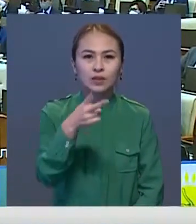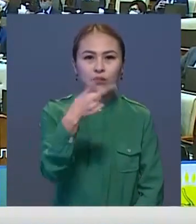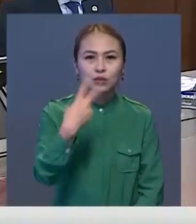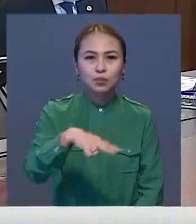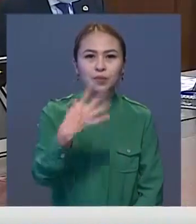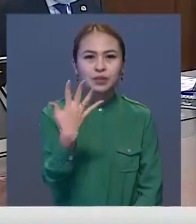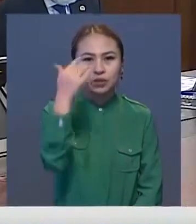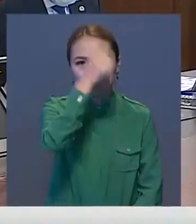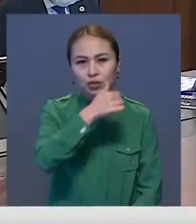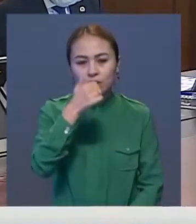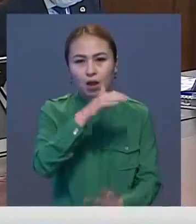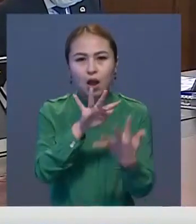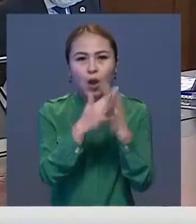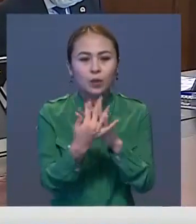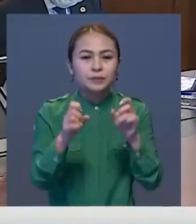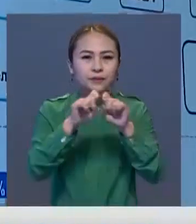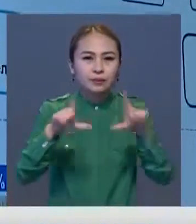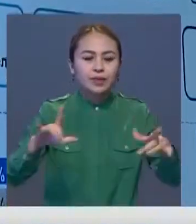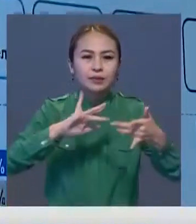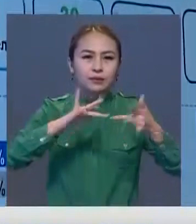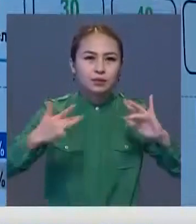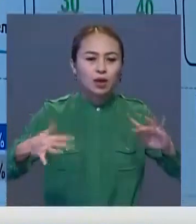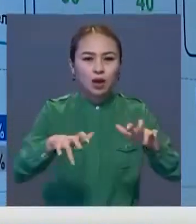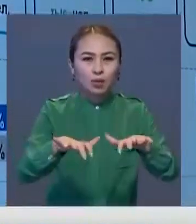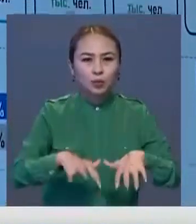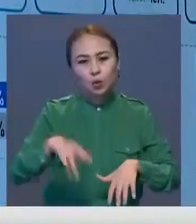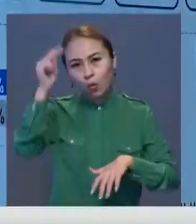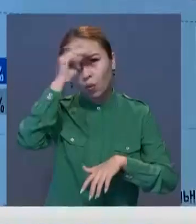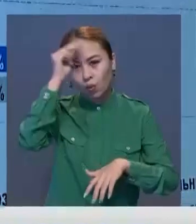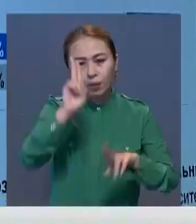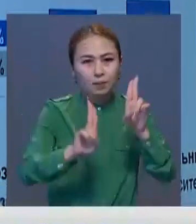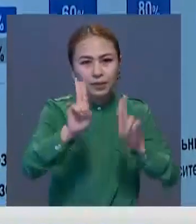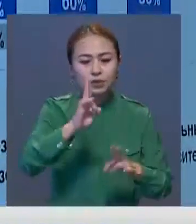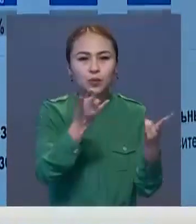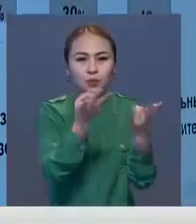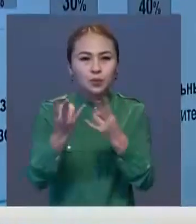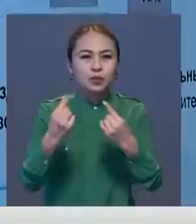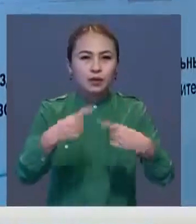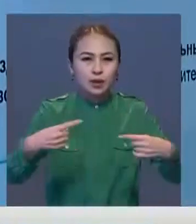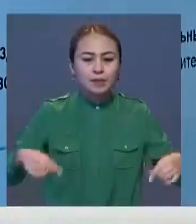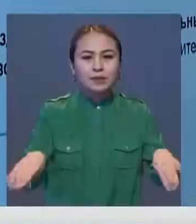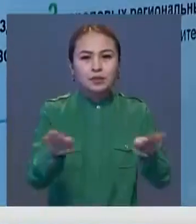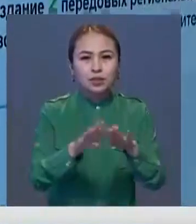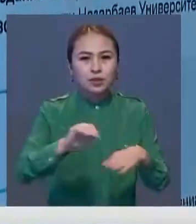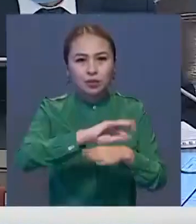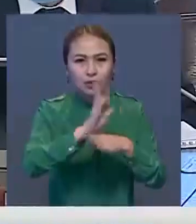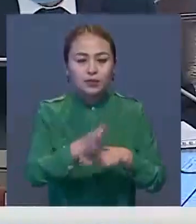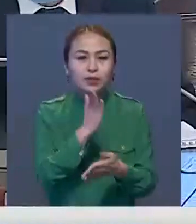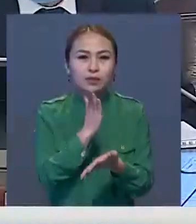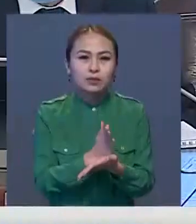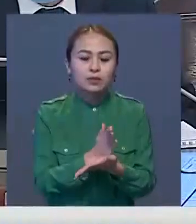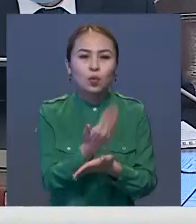2025 жылы ауыл мектептері интернетпен, компьютерлермен және оқу процесін ұйымдастыруға қажет тағы да басқа жабдықтармен қамтамасыз